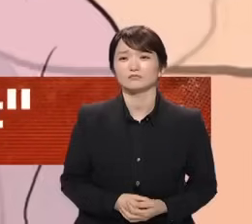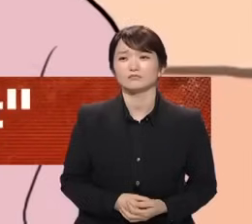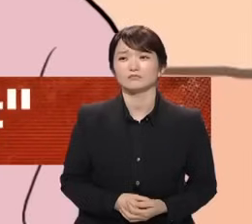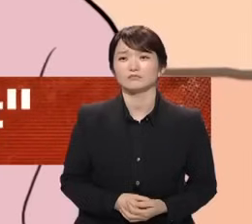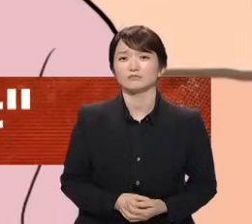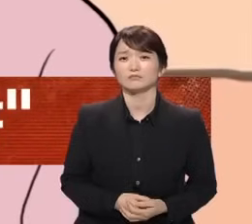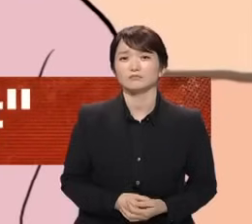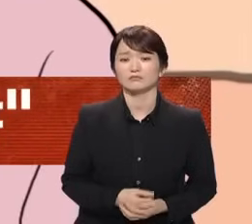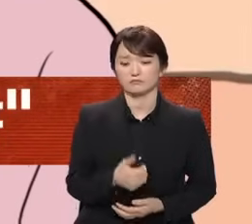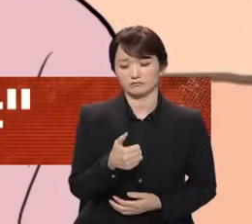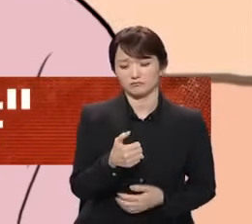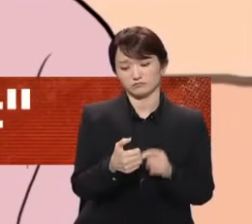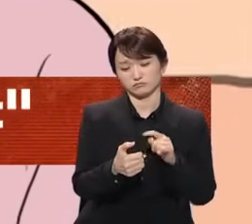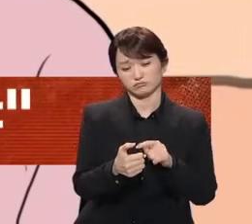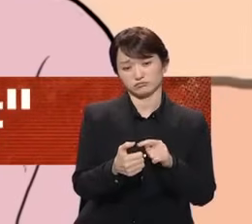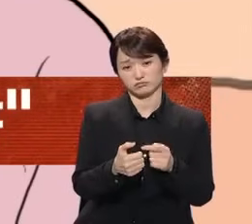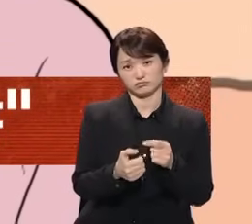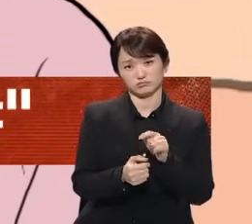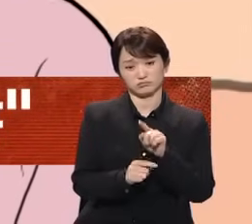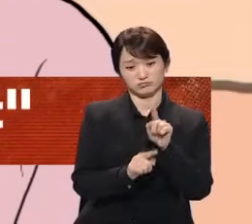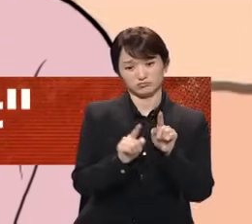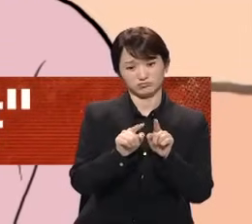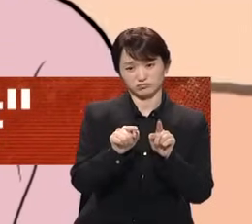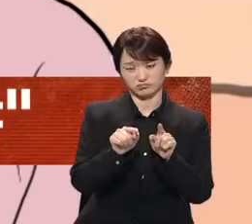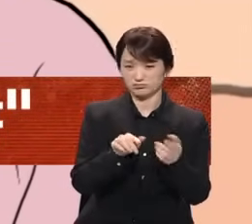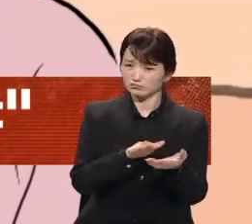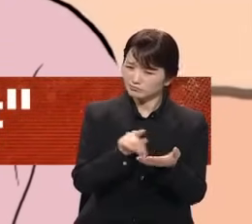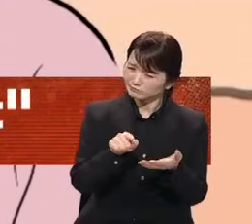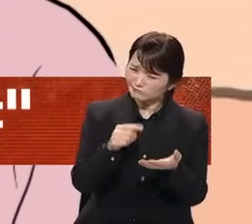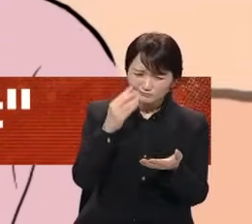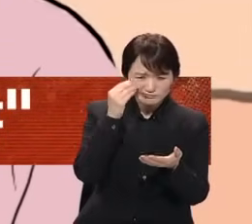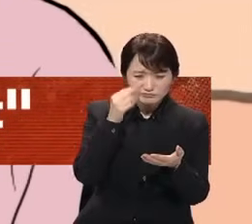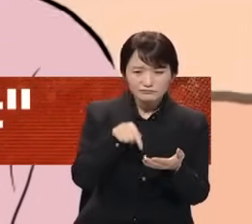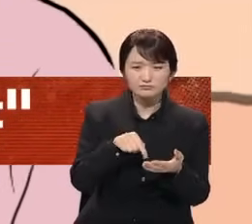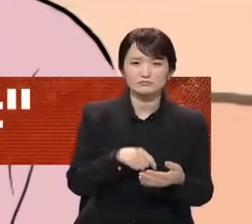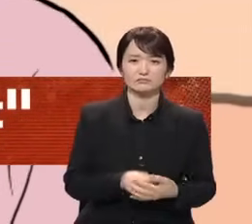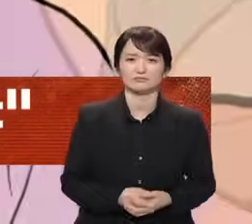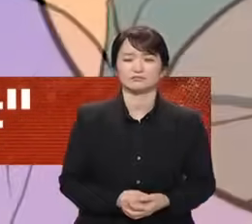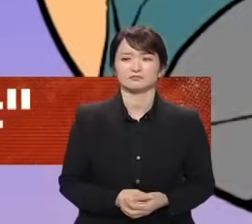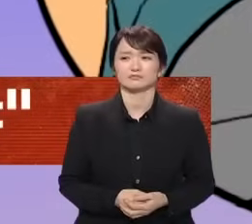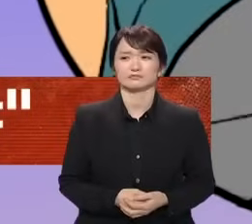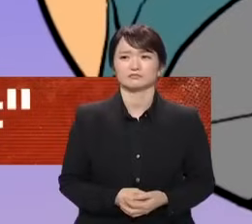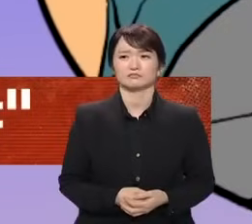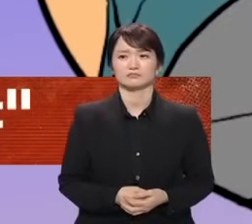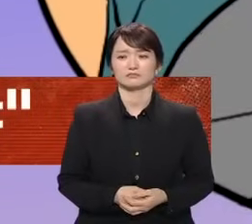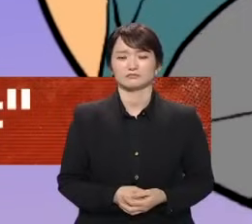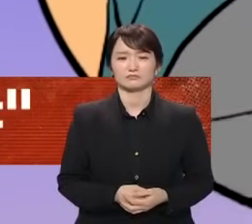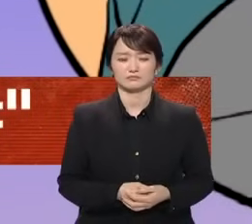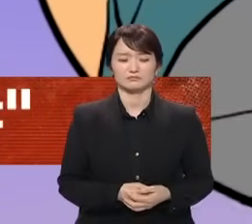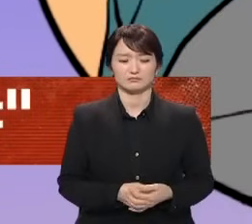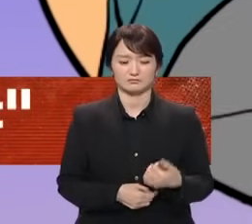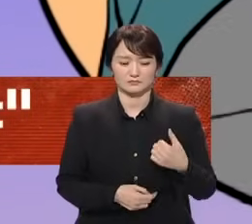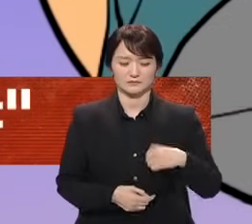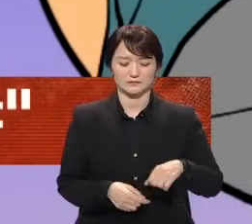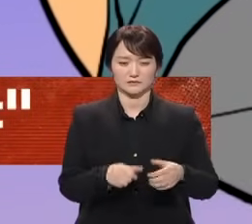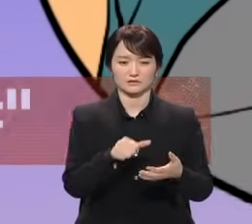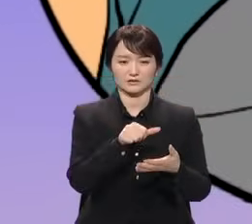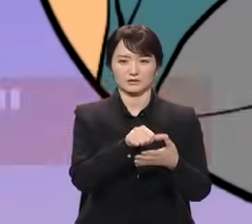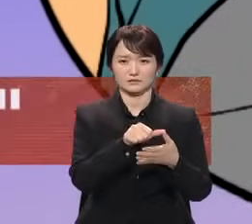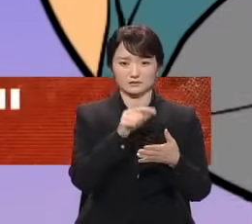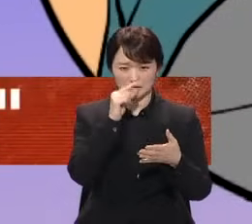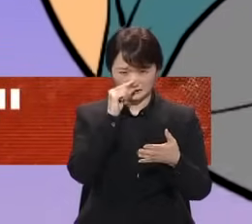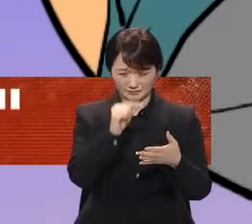불꽃놀이 하려고 라이터를 가지고 있다고요? 이게 오히려 더 이상하지 않나요? 하여튼 그것도 그렇고 그렇게 큰아들에 대해서는 굉장히 예민한데